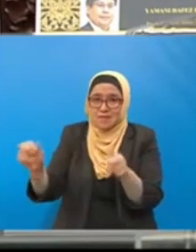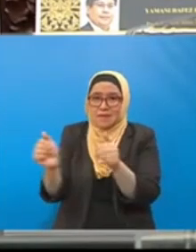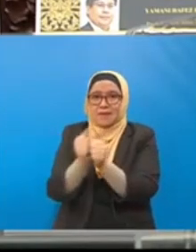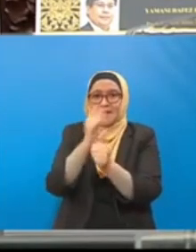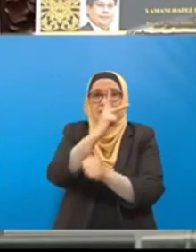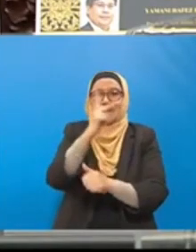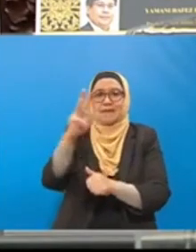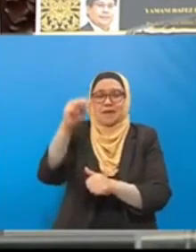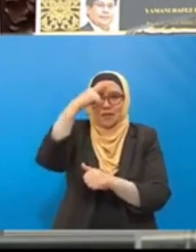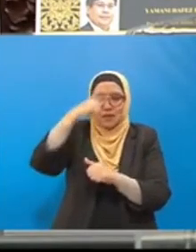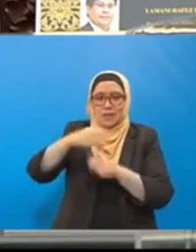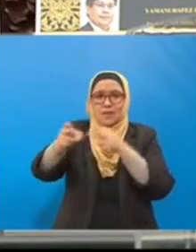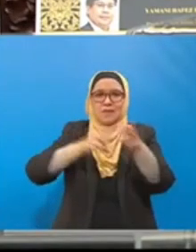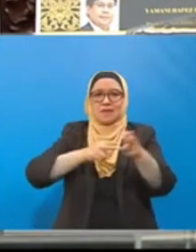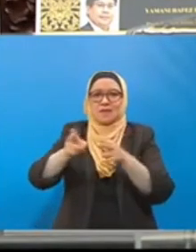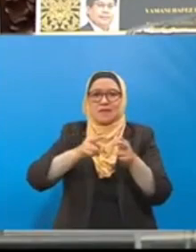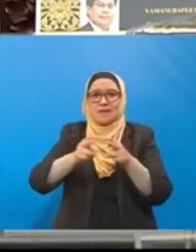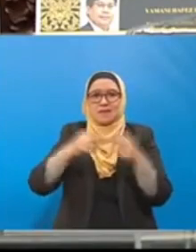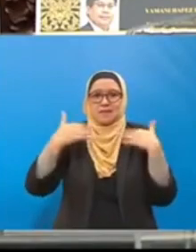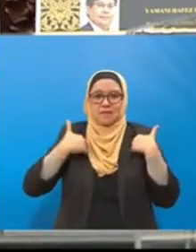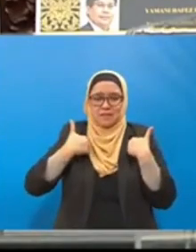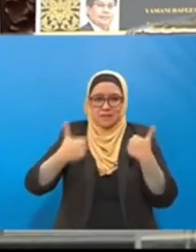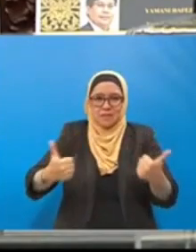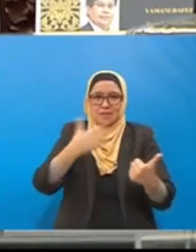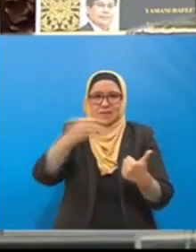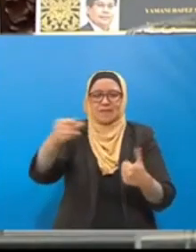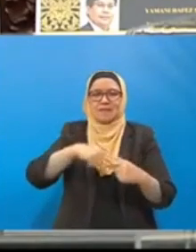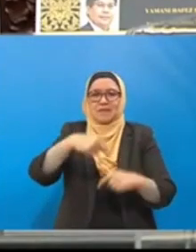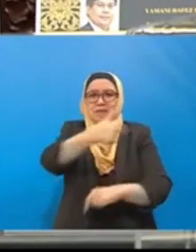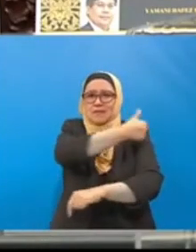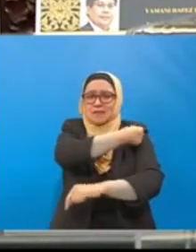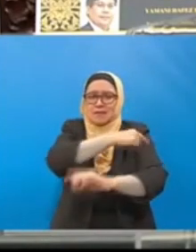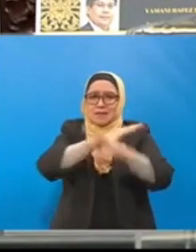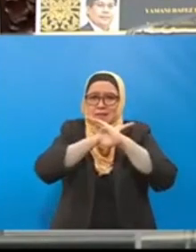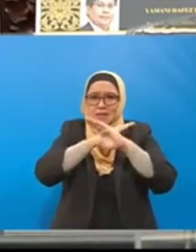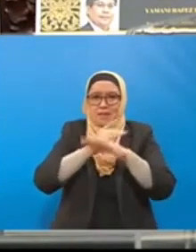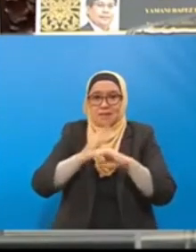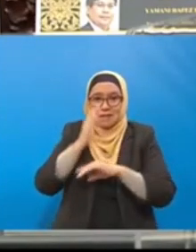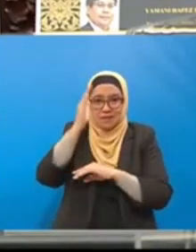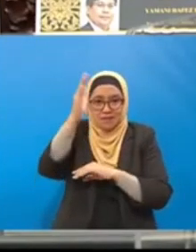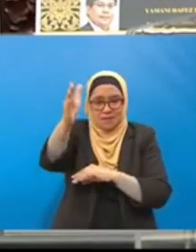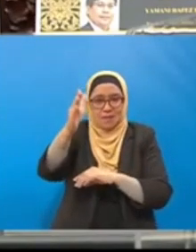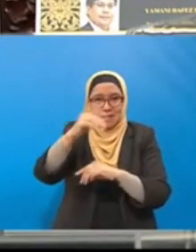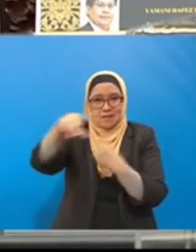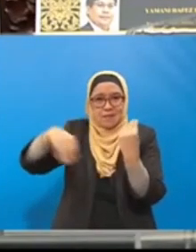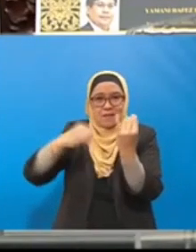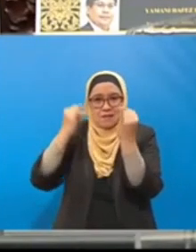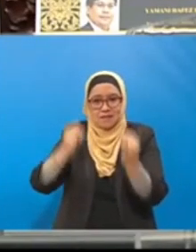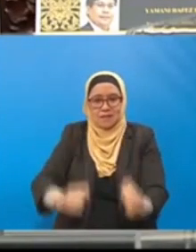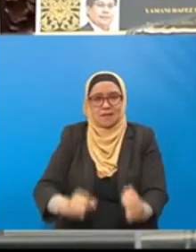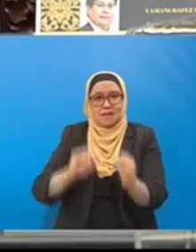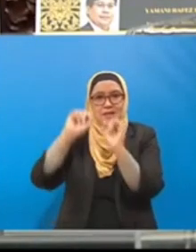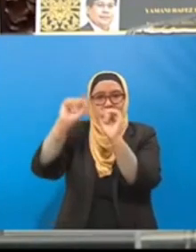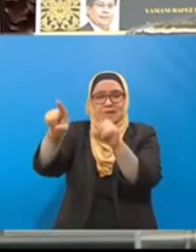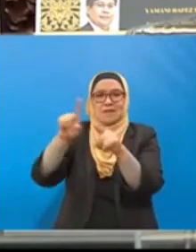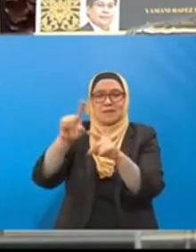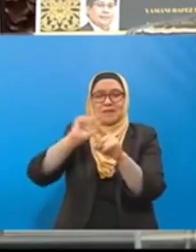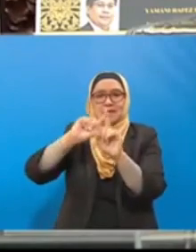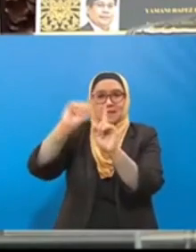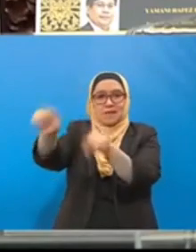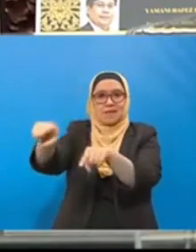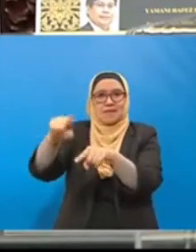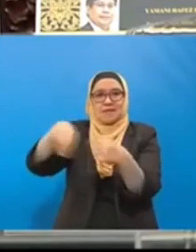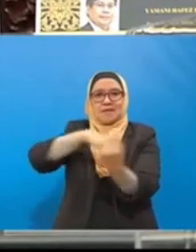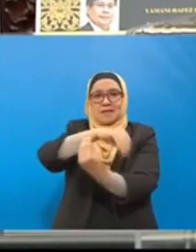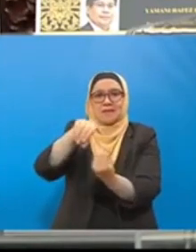dan vaksinasi bakal haji berasaskan peraturan-peraturan yang telah ditetapkan oleh Ministry of Health Arab